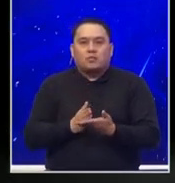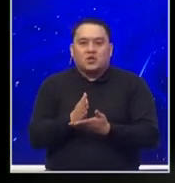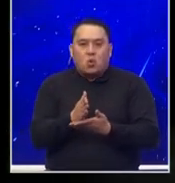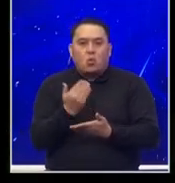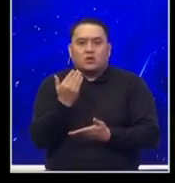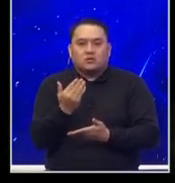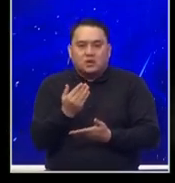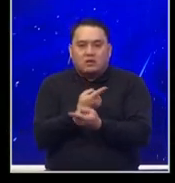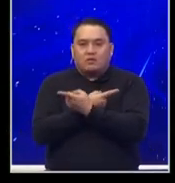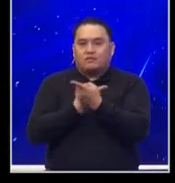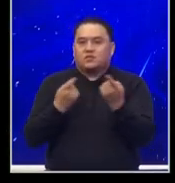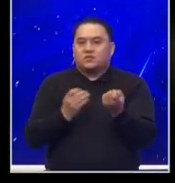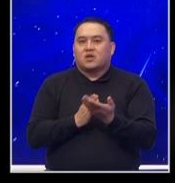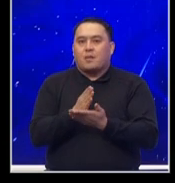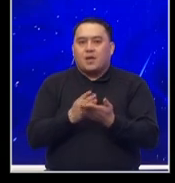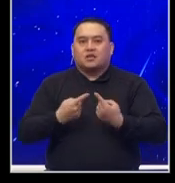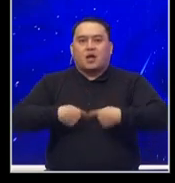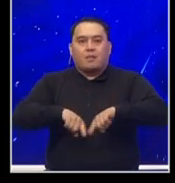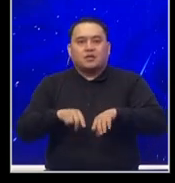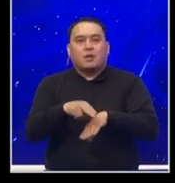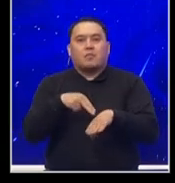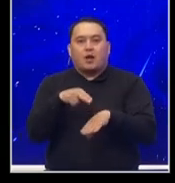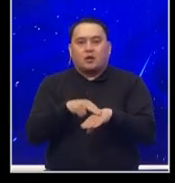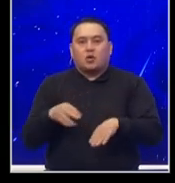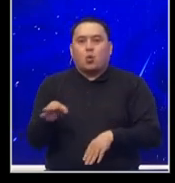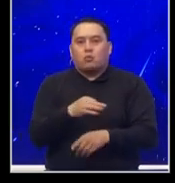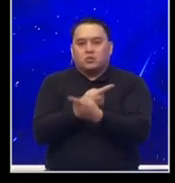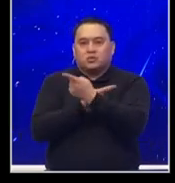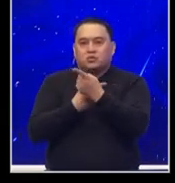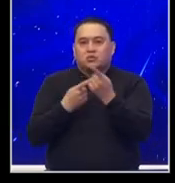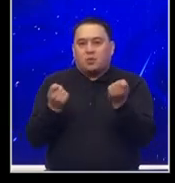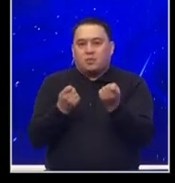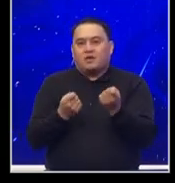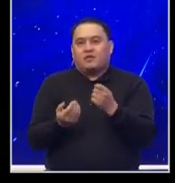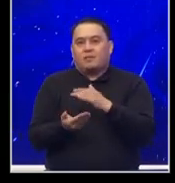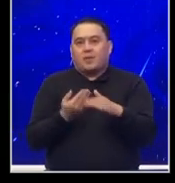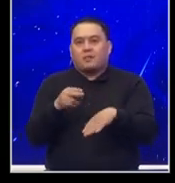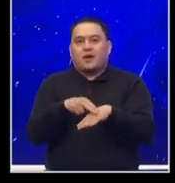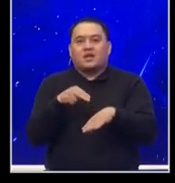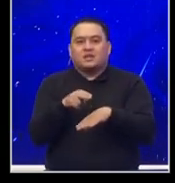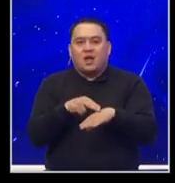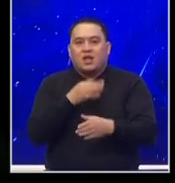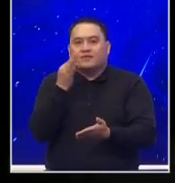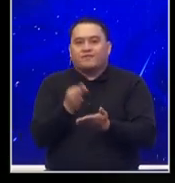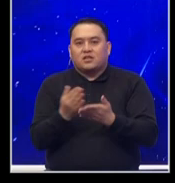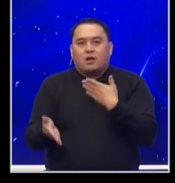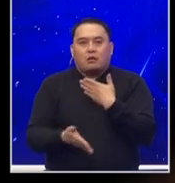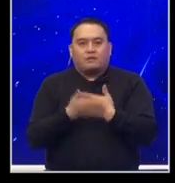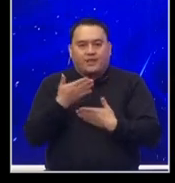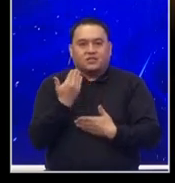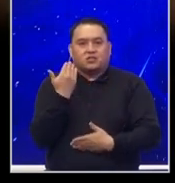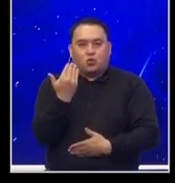пешеходном переходе, передает Лада КИЗ. В пресс-службе департамента полиции области заявили, что привлекли полицейского